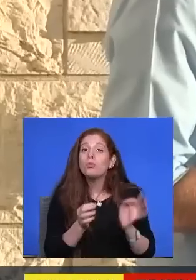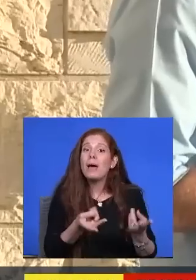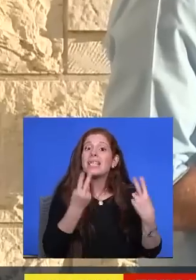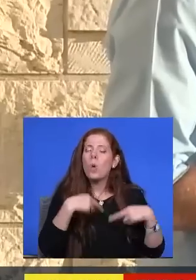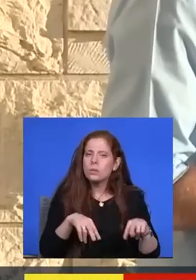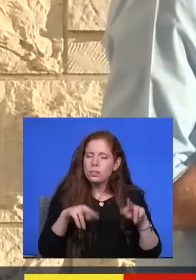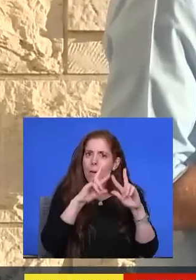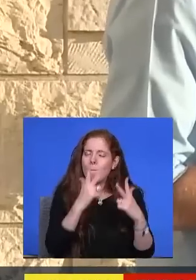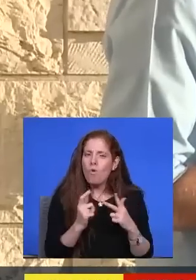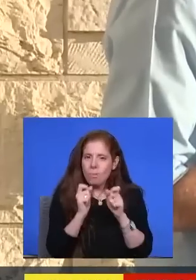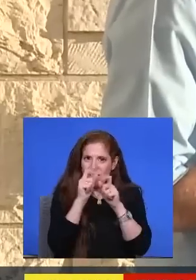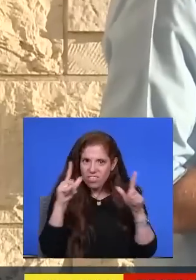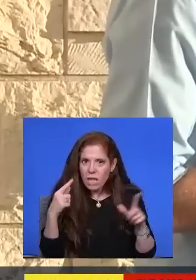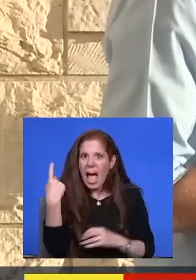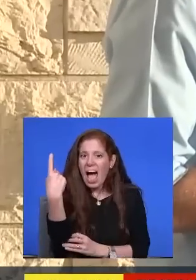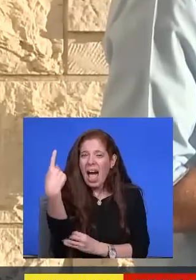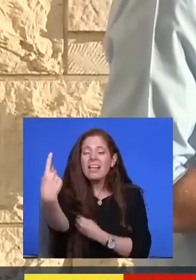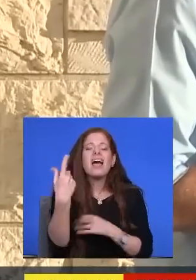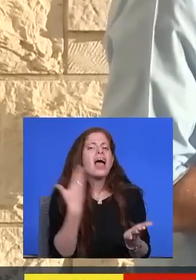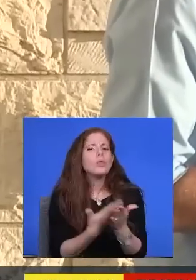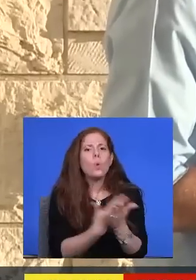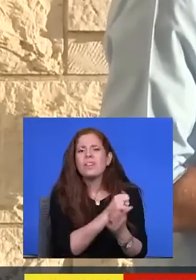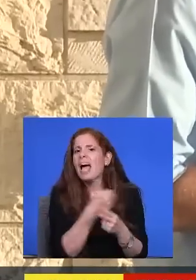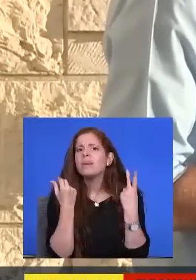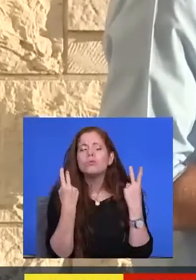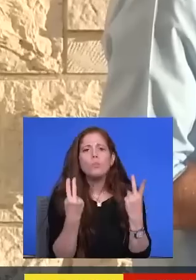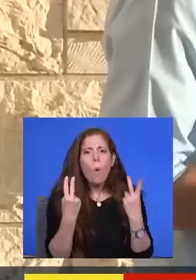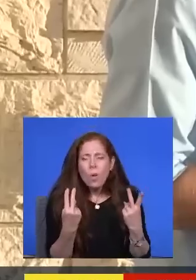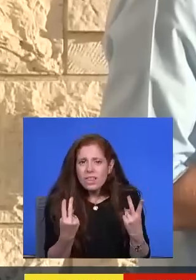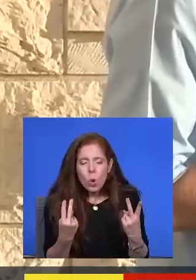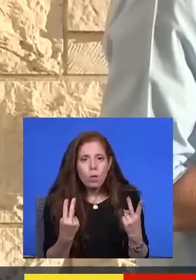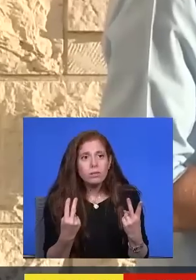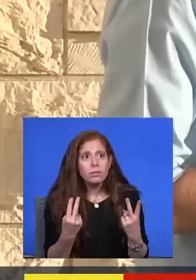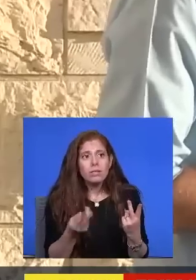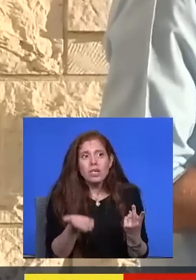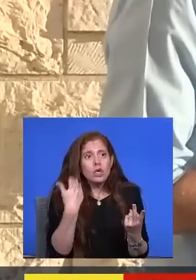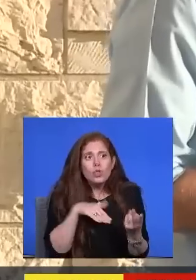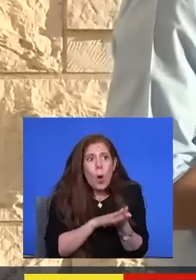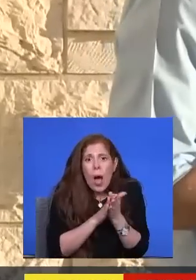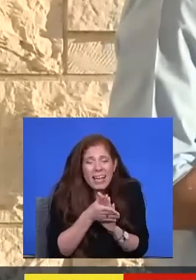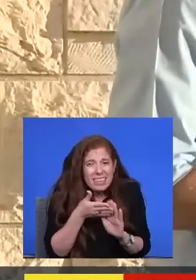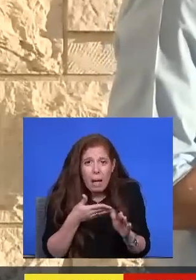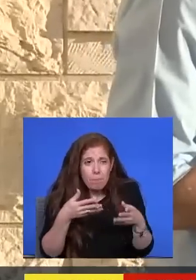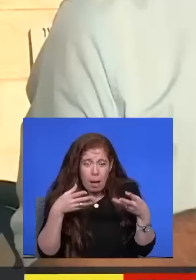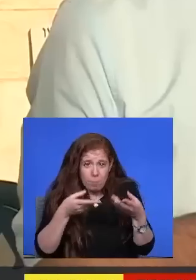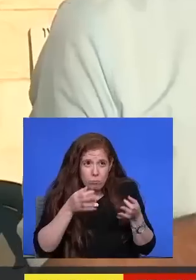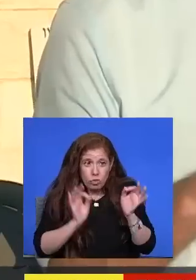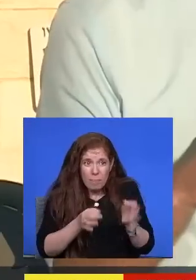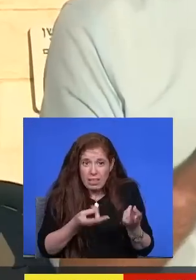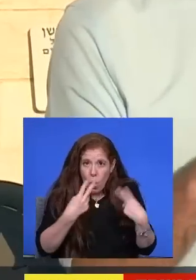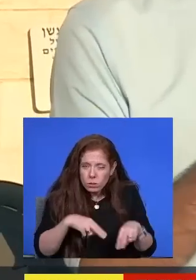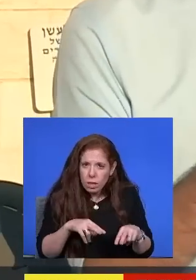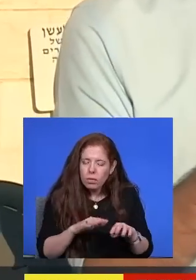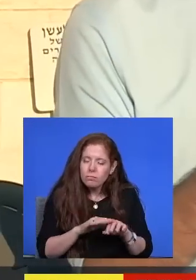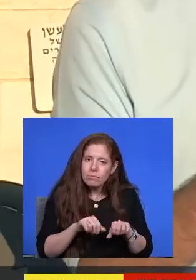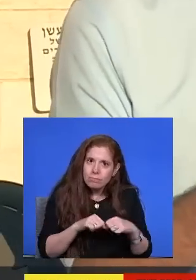מפתיע, אחת העדויות הכי משמעותיות מבחינת התביעה, שלא הייתה בכלל במוקד של המשפט החוזר, מתמוטטת. נכון, אנחנו